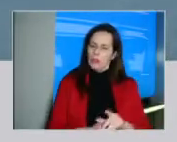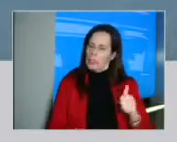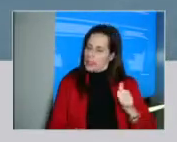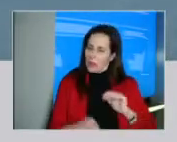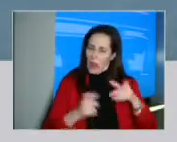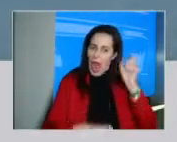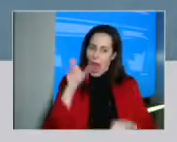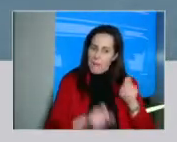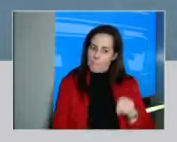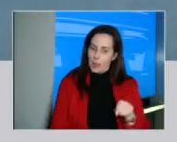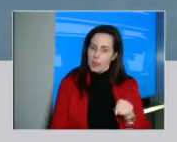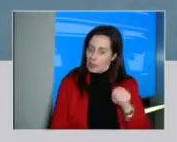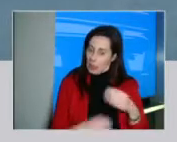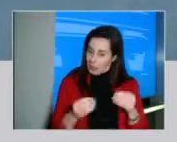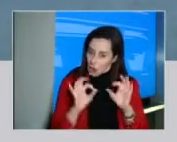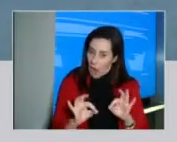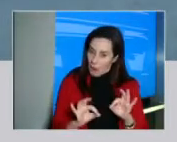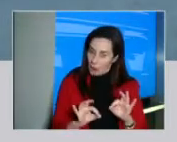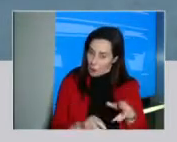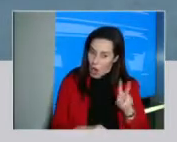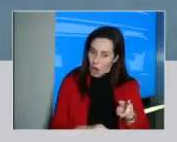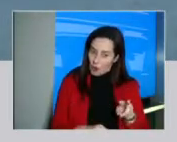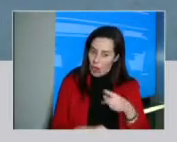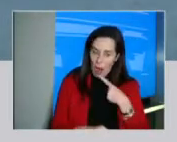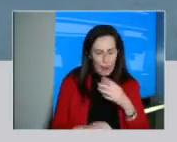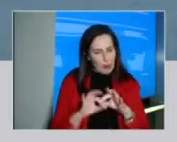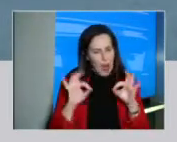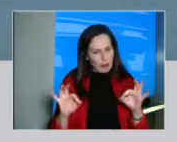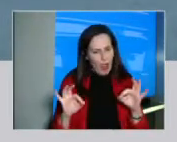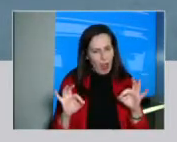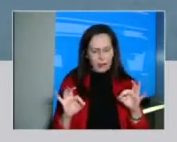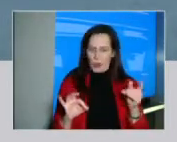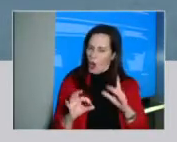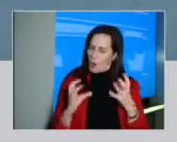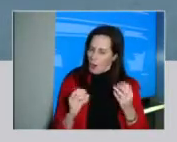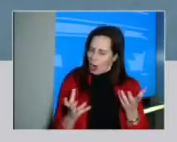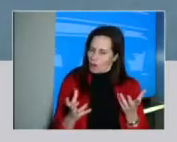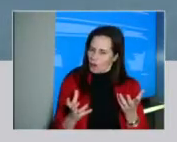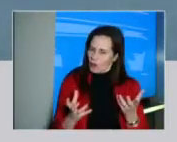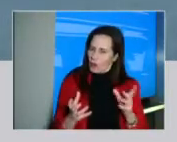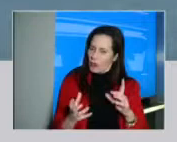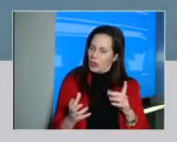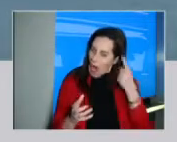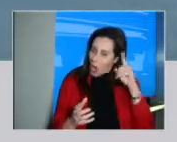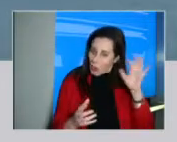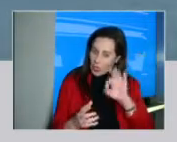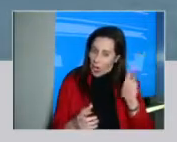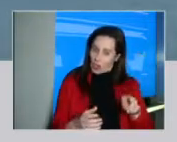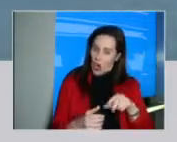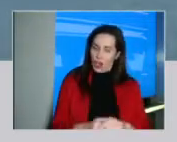העם בישראל, זה דבר שבאמת קיים? אמרתי בפתיח שלא ממש צבא העם, אבל כקונספט זה עדיין